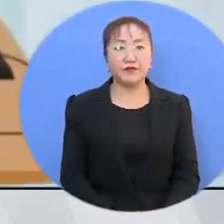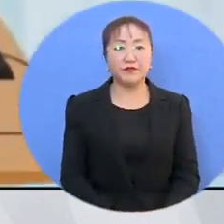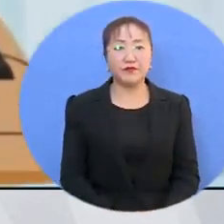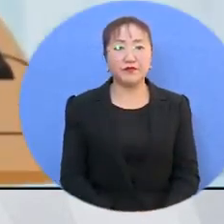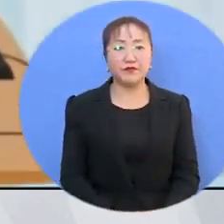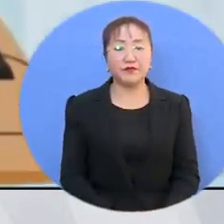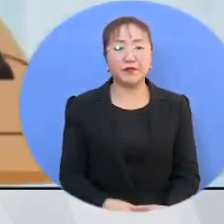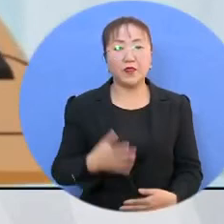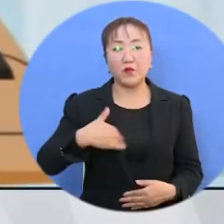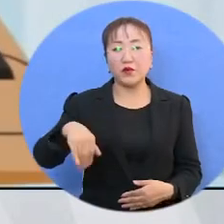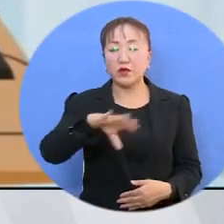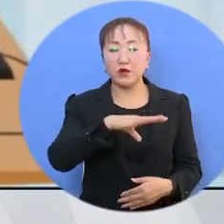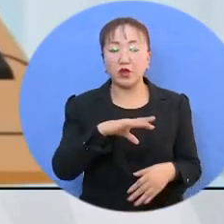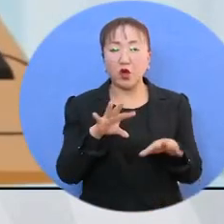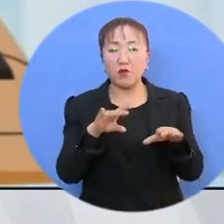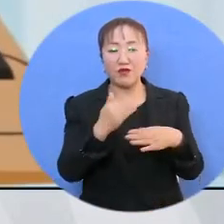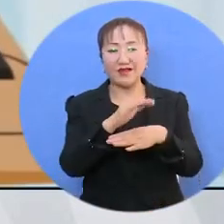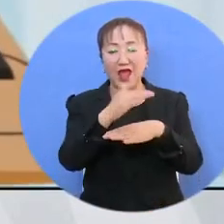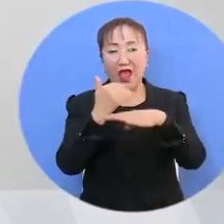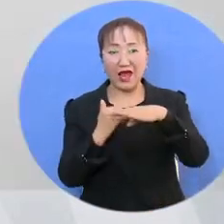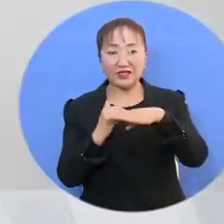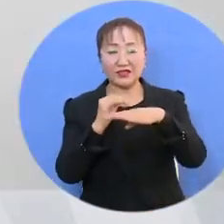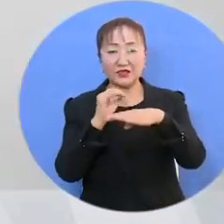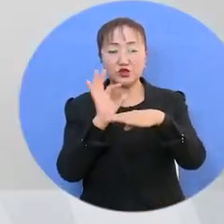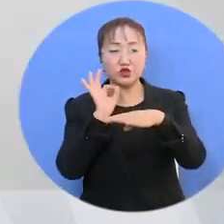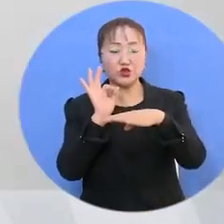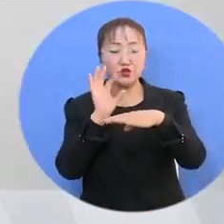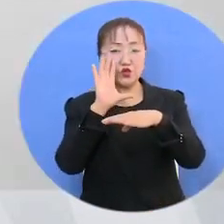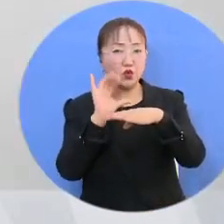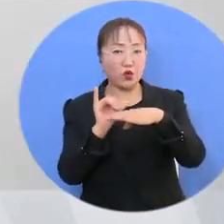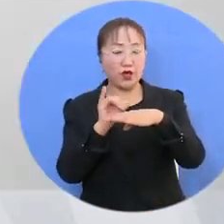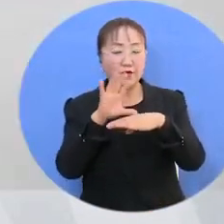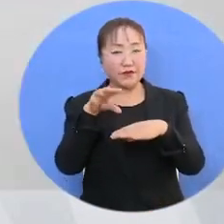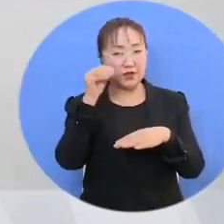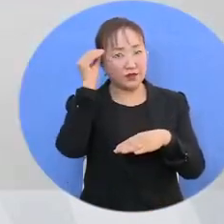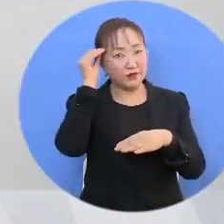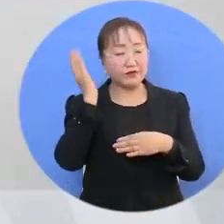За ингээд бүгдээрээ компьютерийн ард хэрхэн зөв суух талаар үзэж судаллаа.